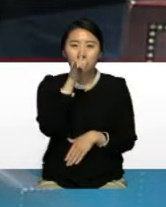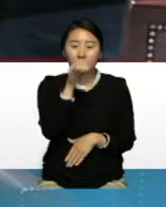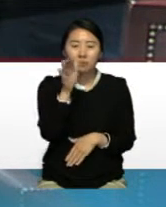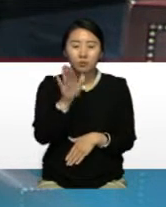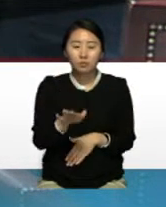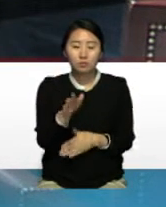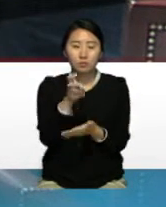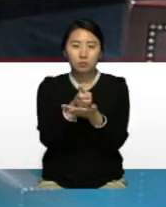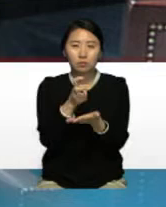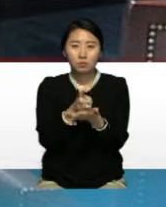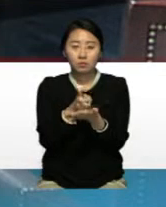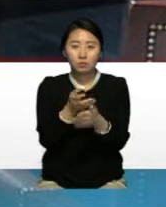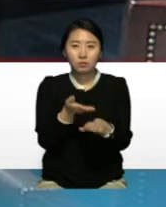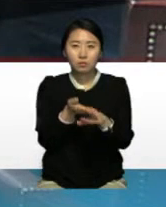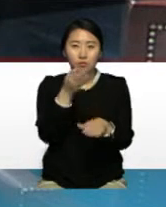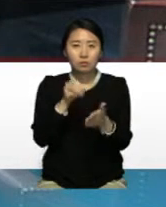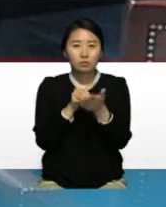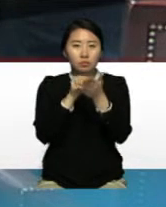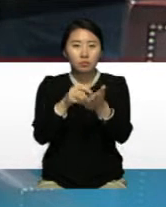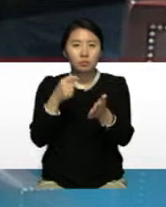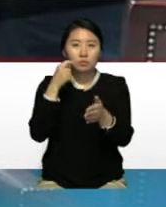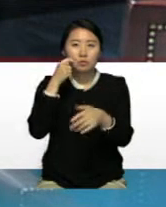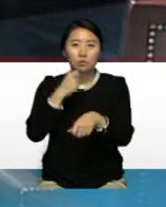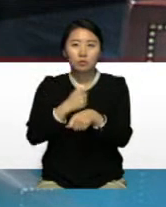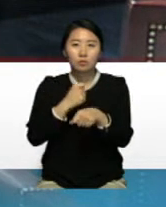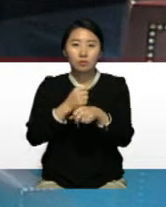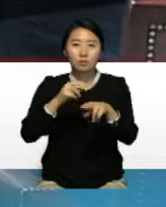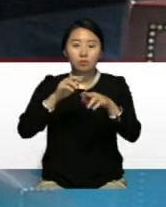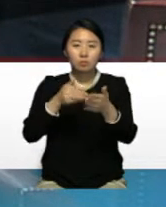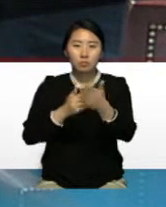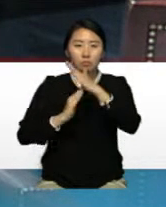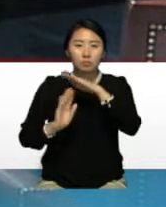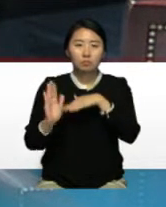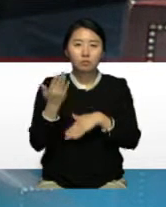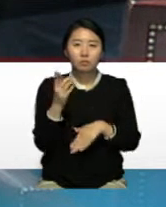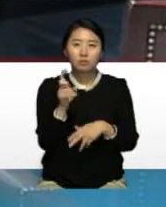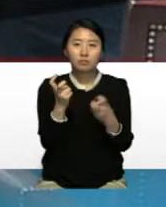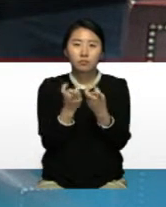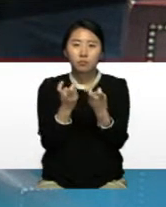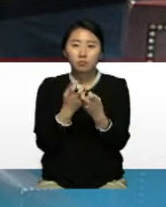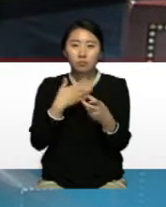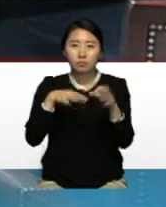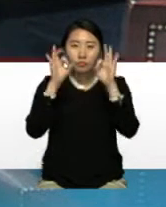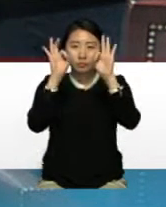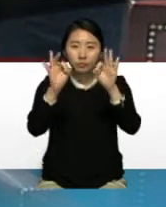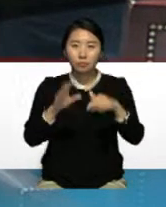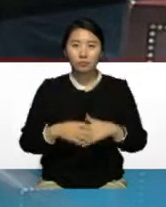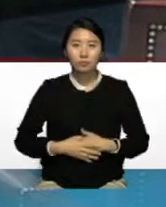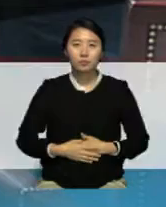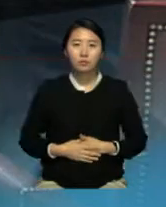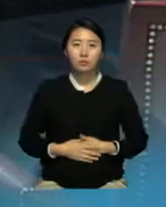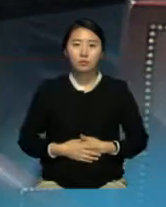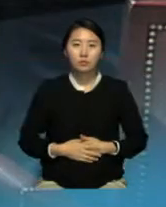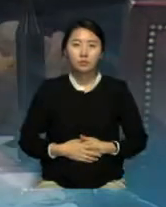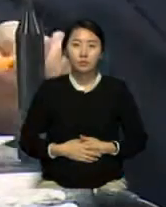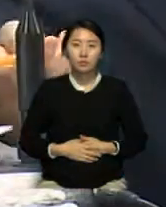그런데 이 조례가 상임위도 통과하지 못하고 부결됐습니다. 어찌 된 일인지 서동철 기자가